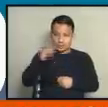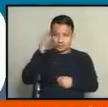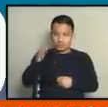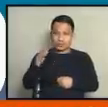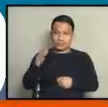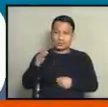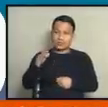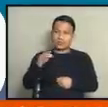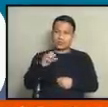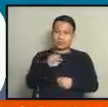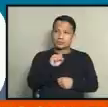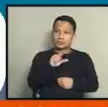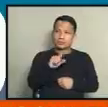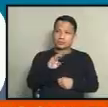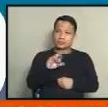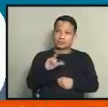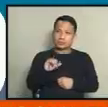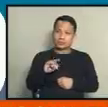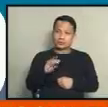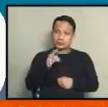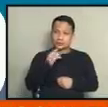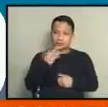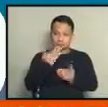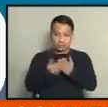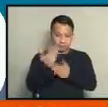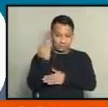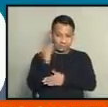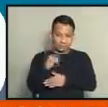ng St. Blaise. Ay, Sir.